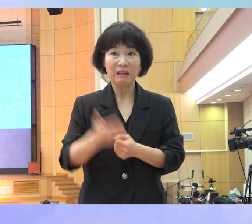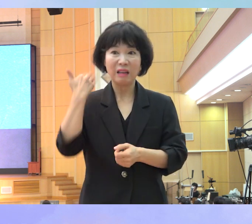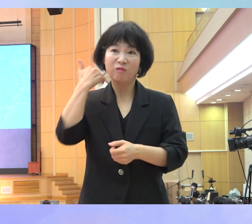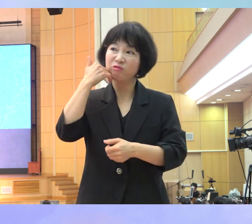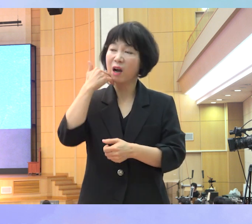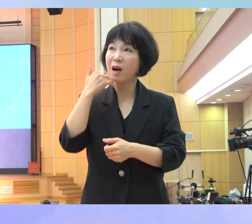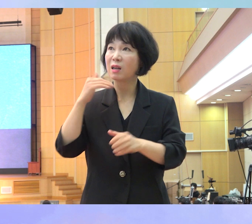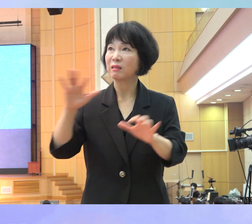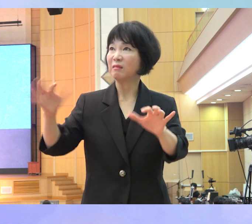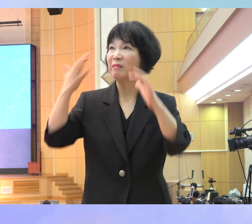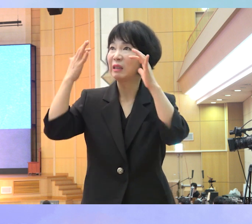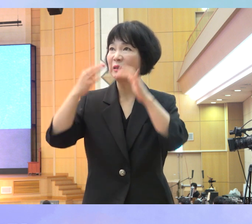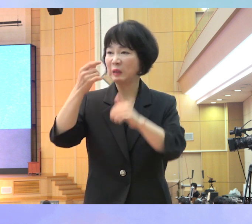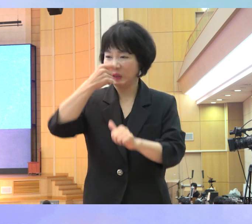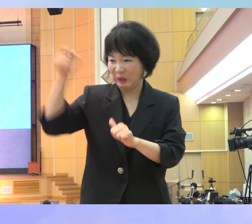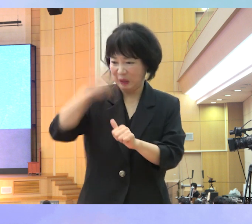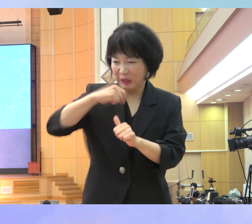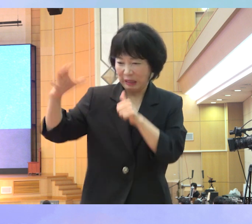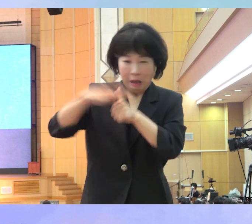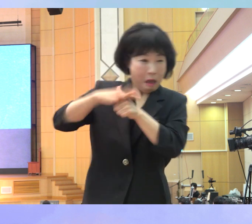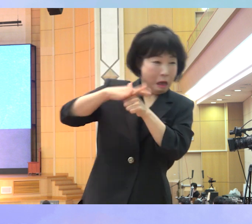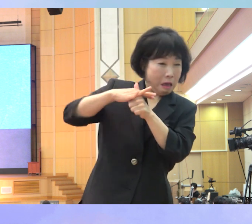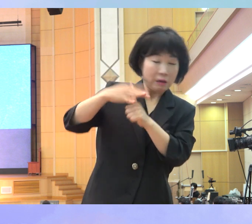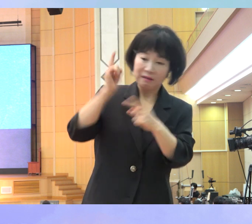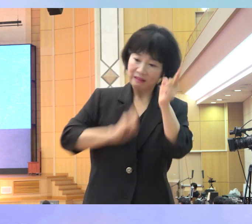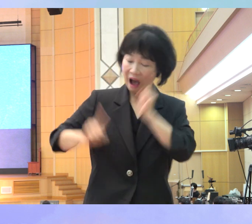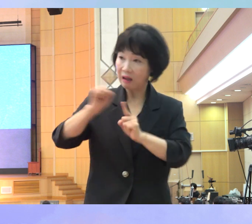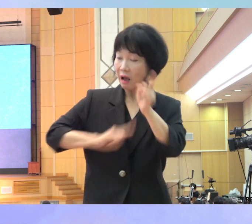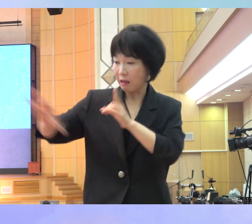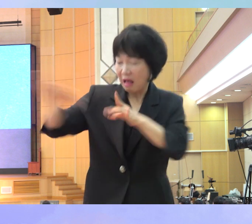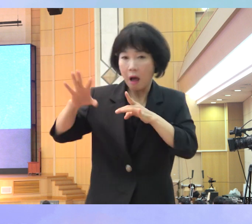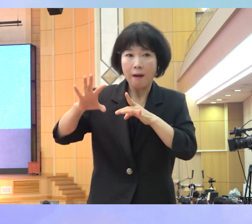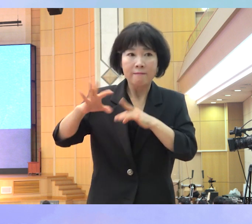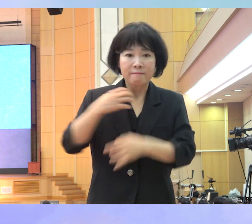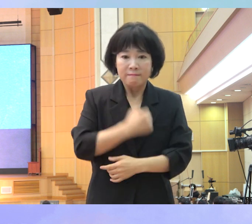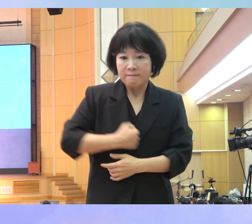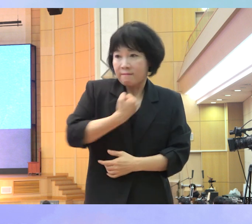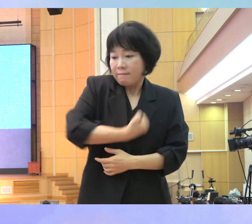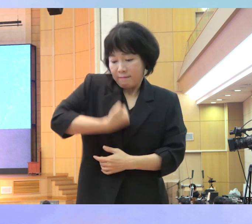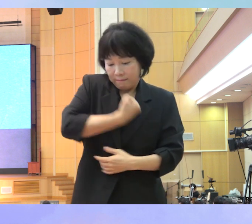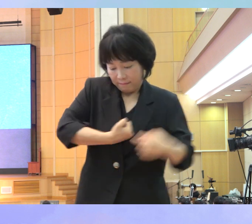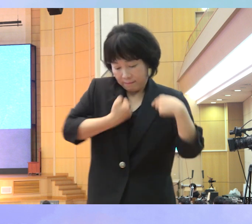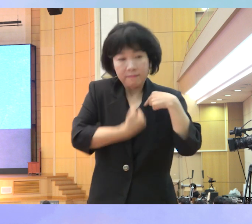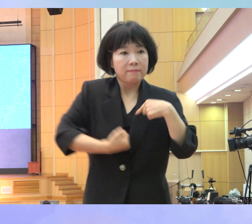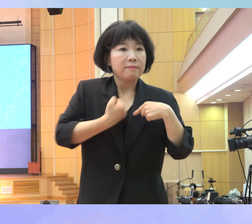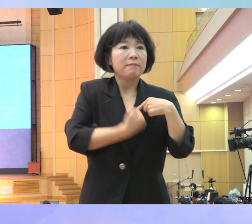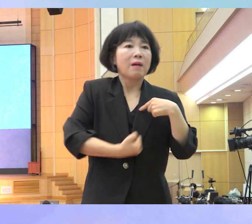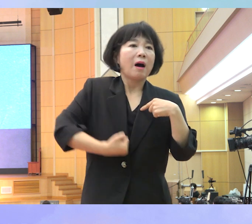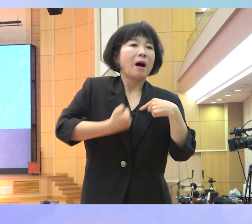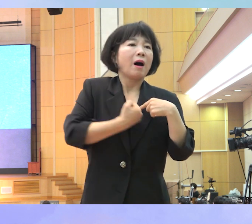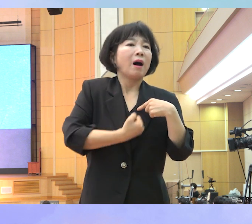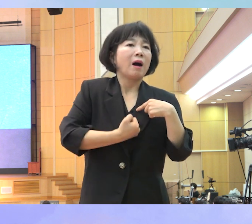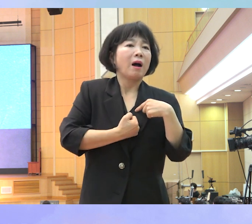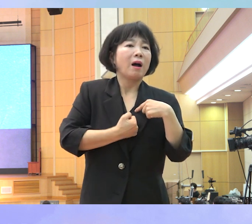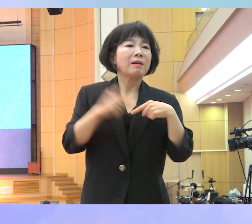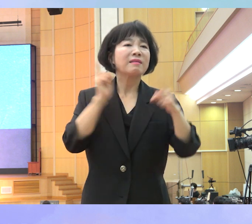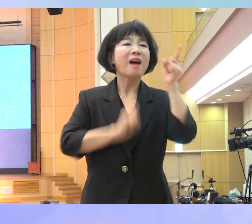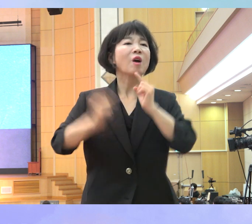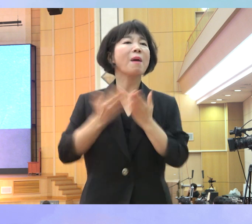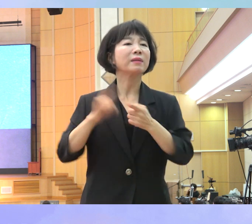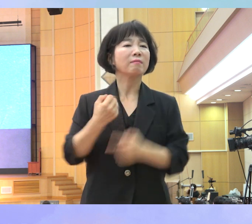상처를 곱씹는 모습을 볼 때면 말의 질긴 생명력을 실감하곤 한다.